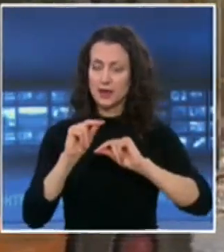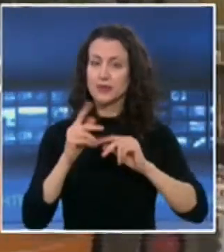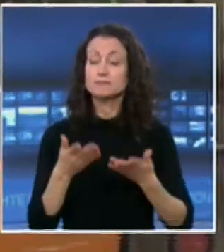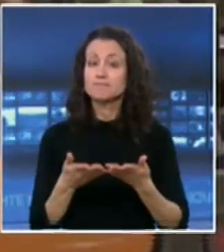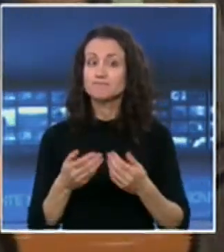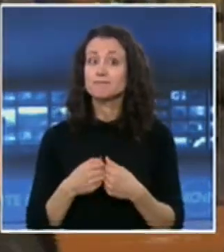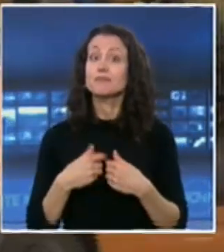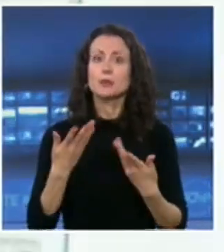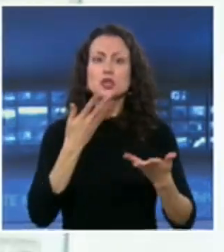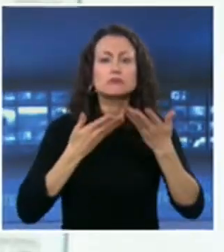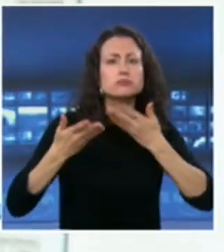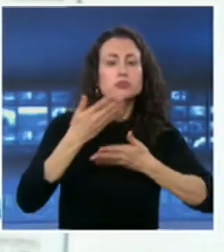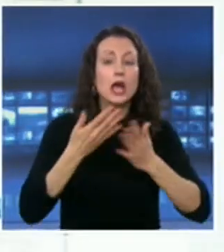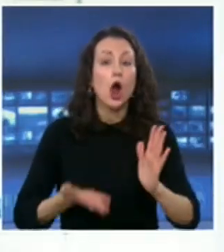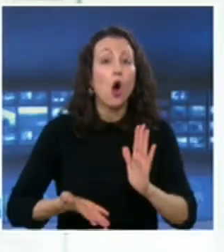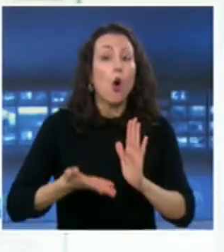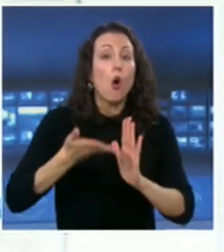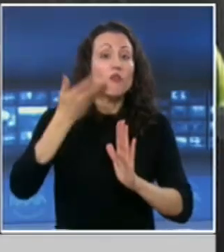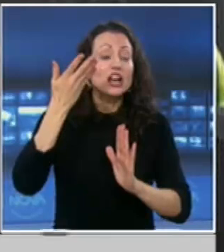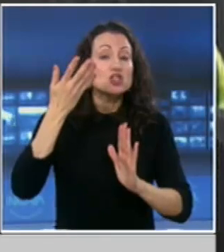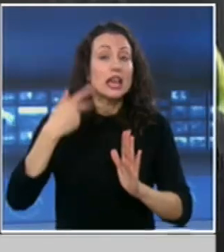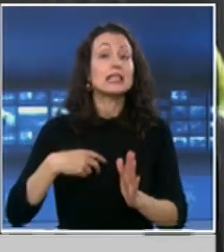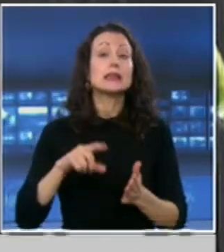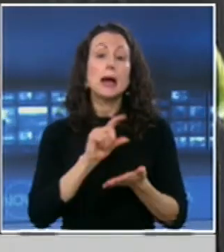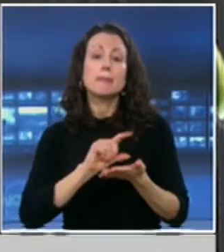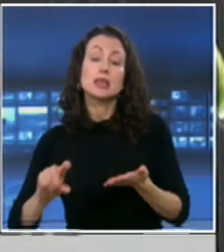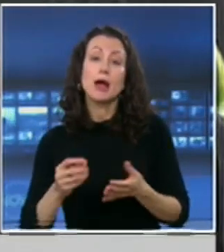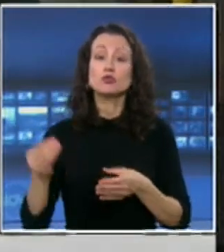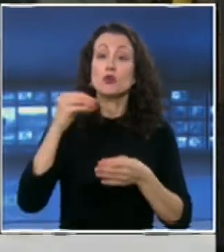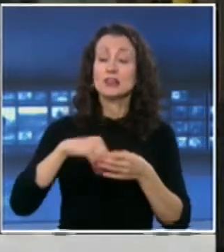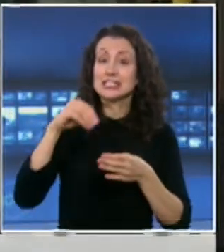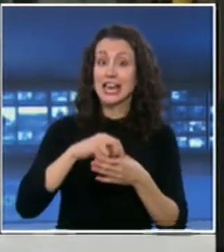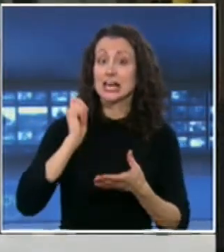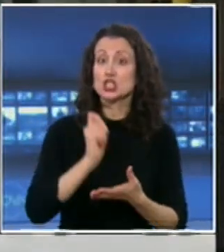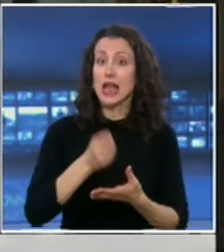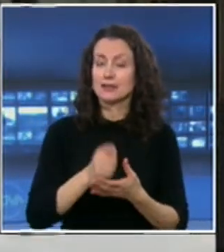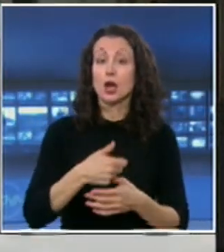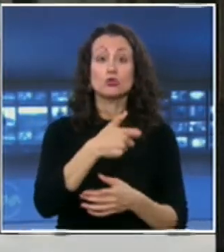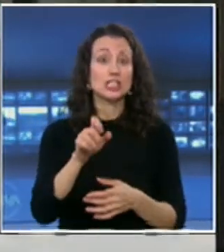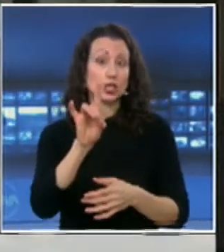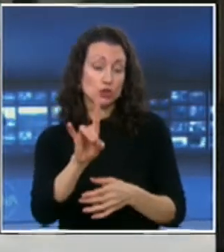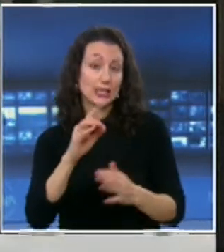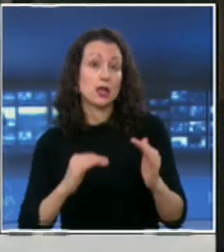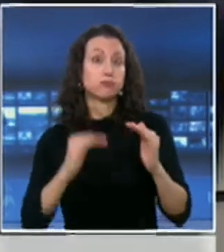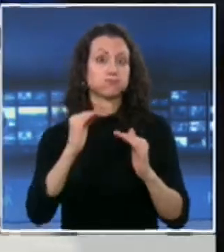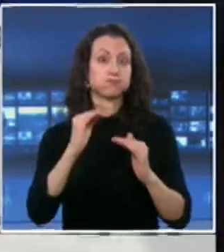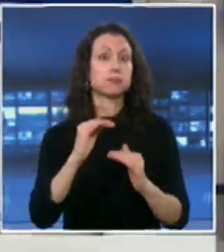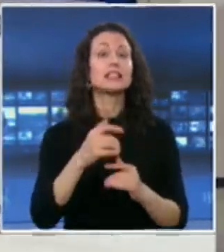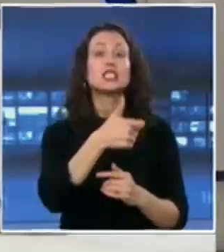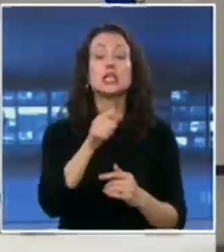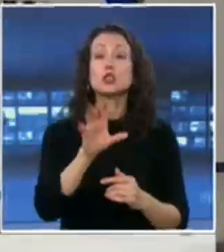Николова, беше обсъдено увеличението на минималното възнаграждение от 610 на 650 лева от 1 януари до